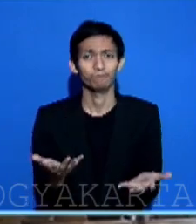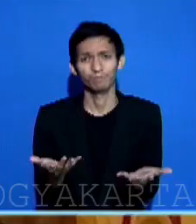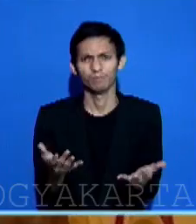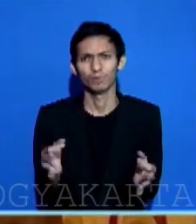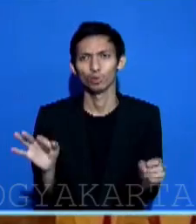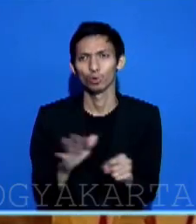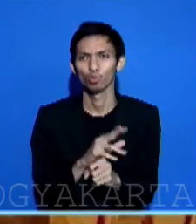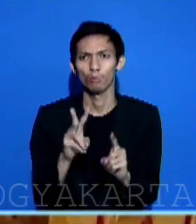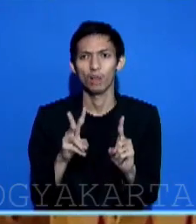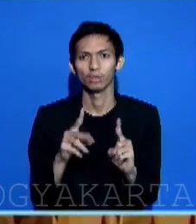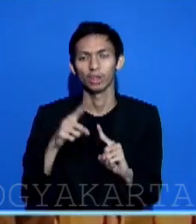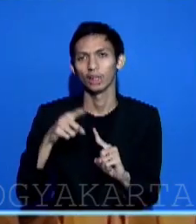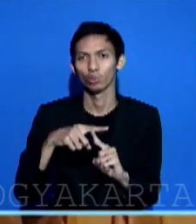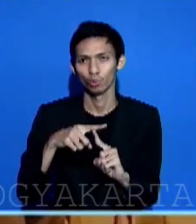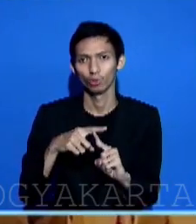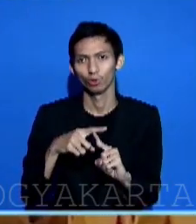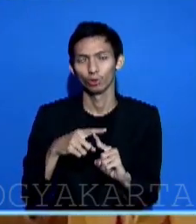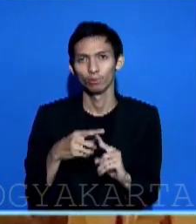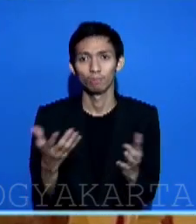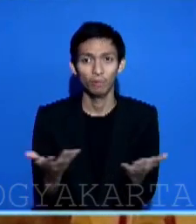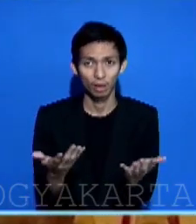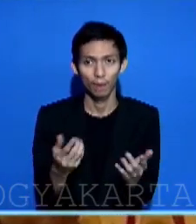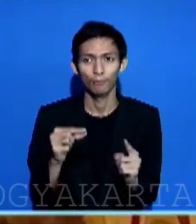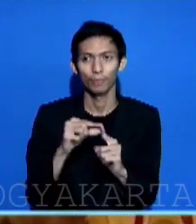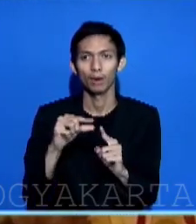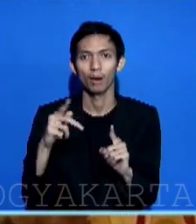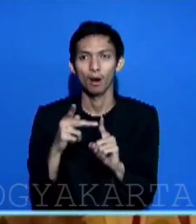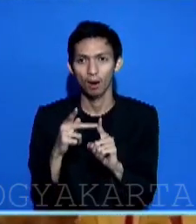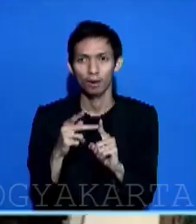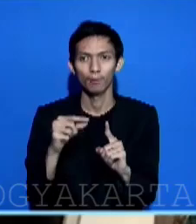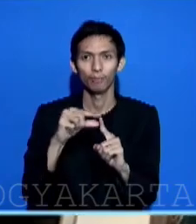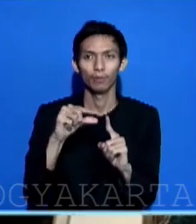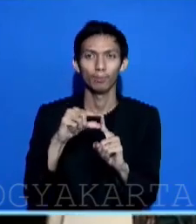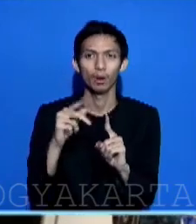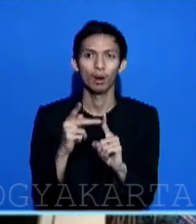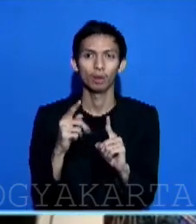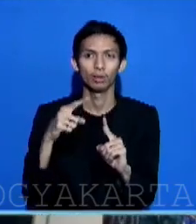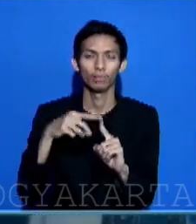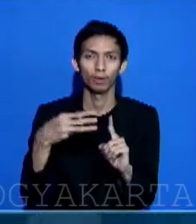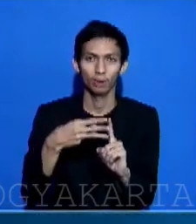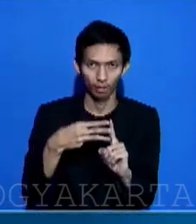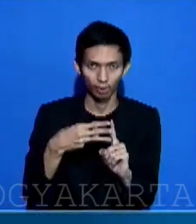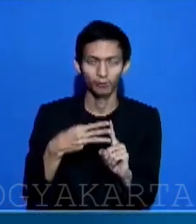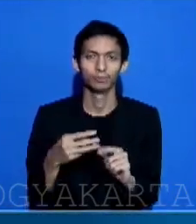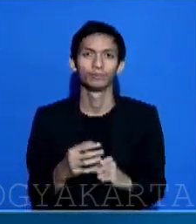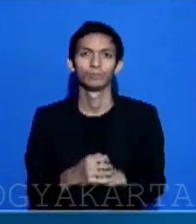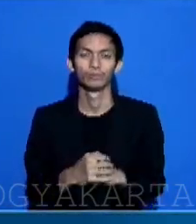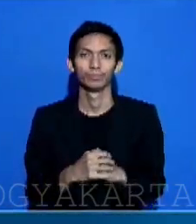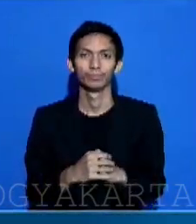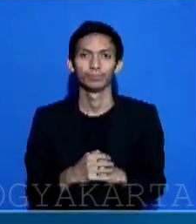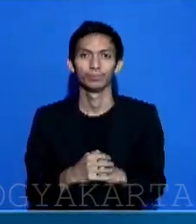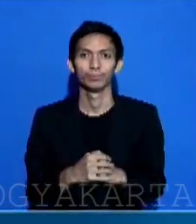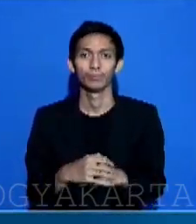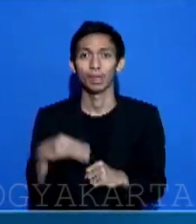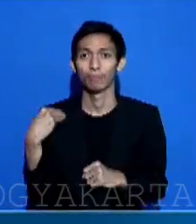bersumber dari PPH bphtb pnbp dan hak tanggungan Kementerian atbbn menyerahkan sertifikat